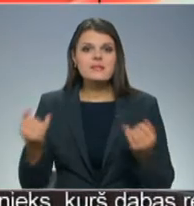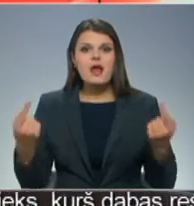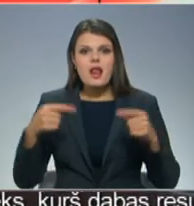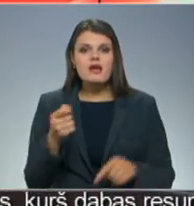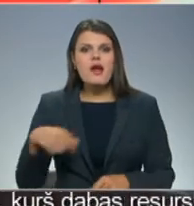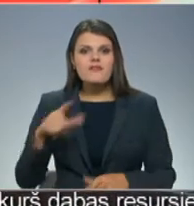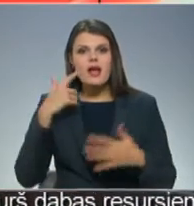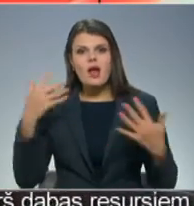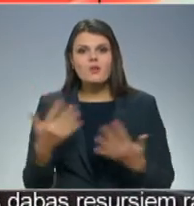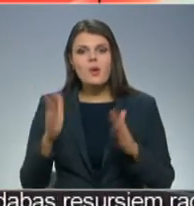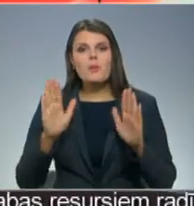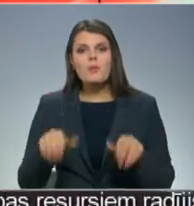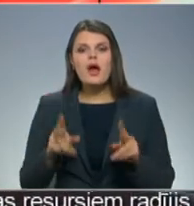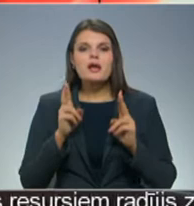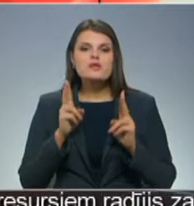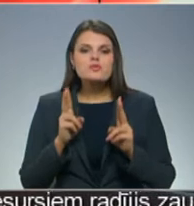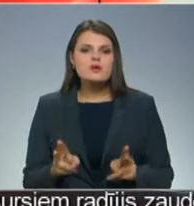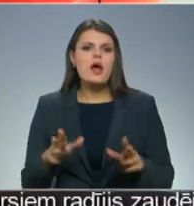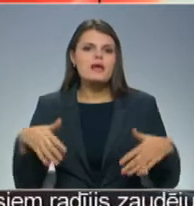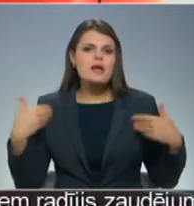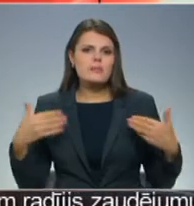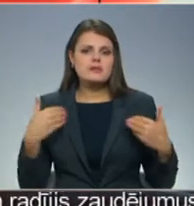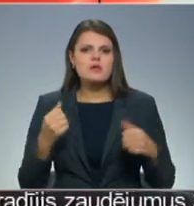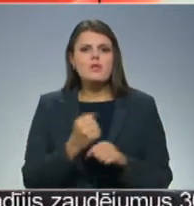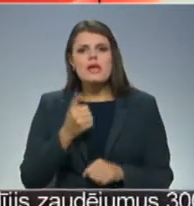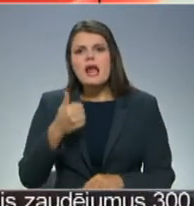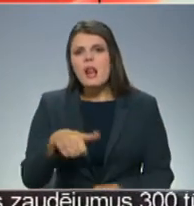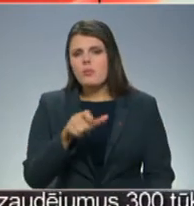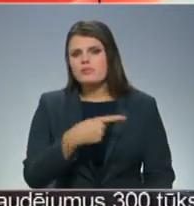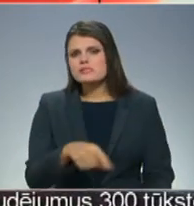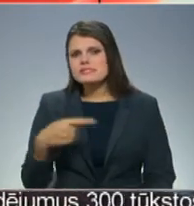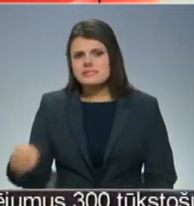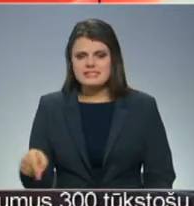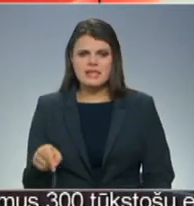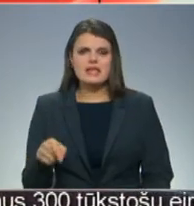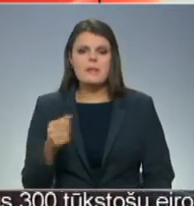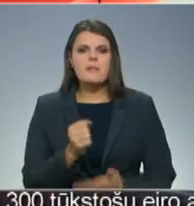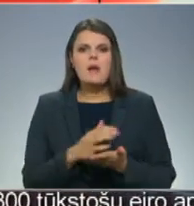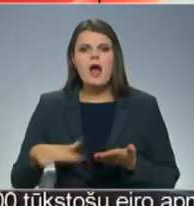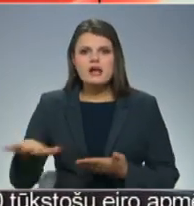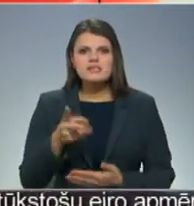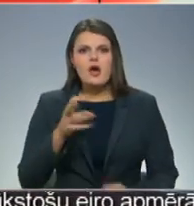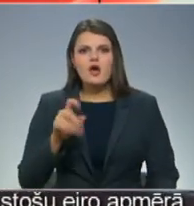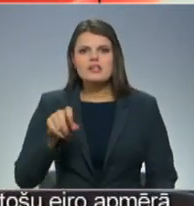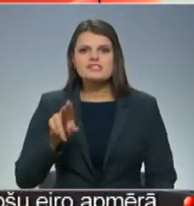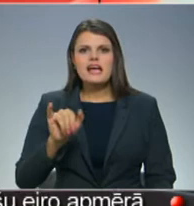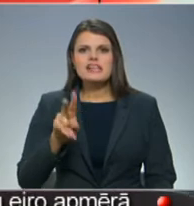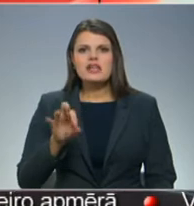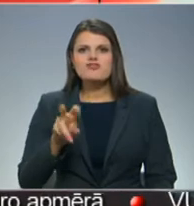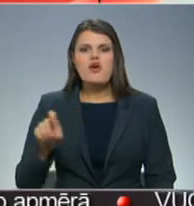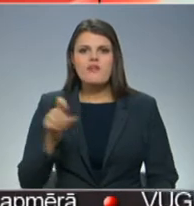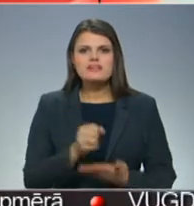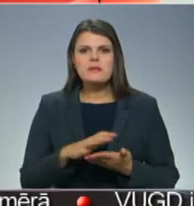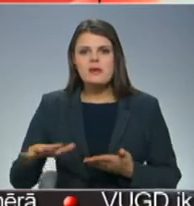Ziemassvētku laikā vairāk domājam par to, kā iepriecināt un darīt labu citiem. Konstantinovas pagastā decembrī sācis darboties